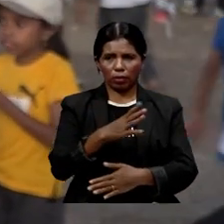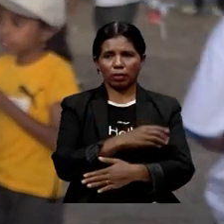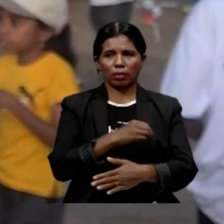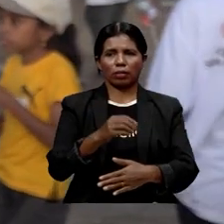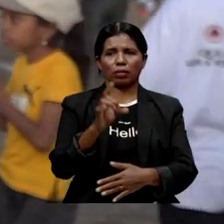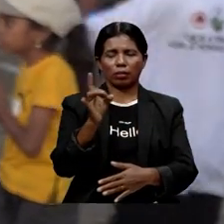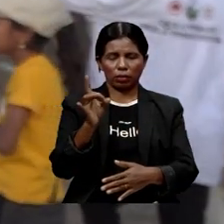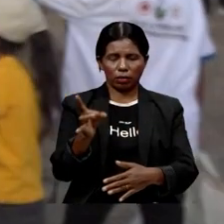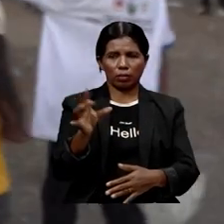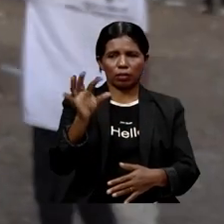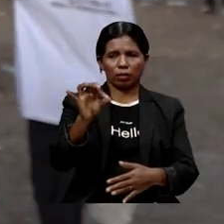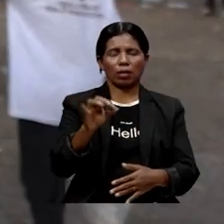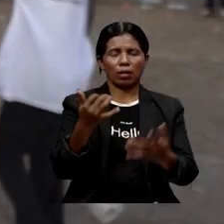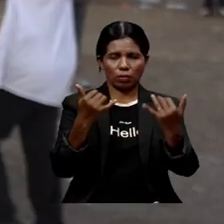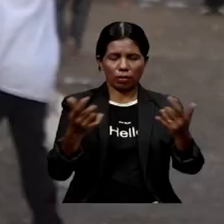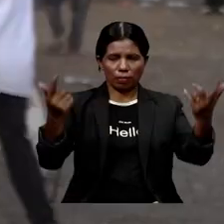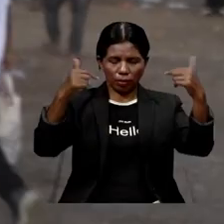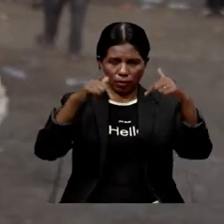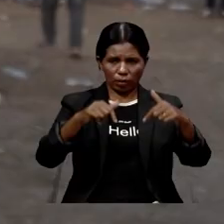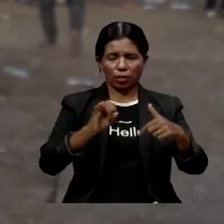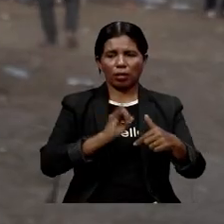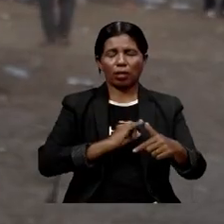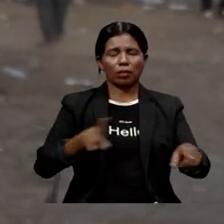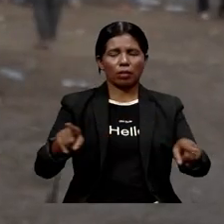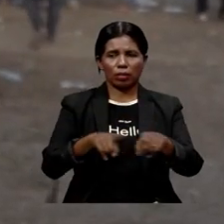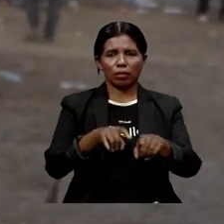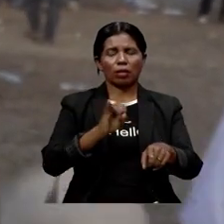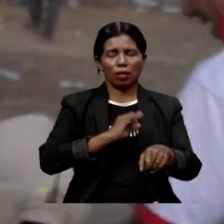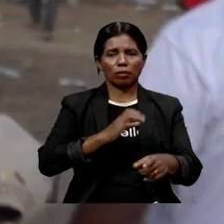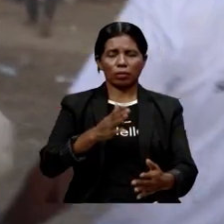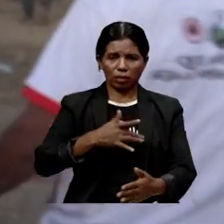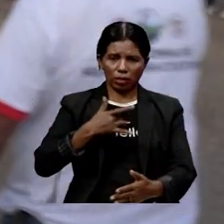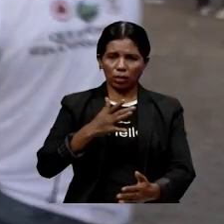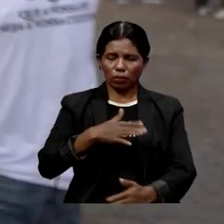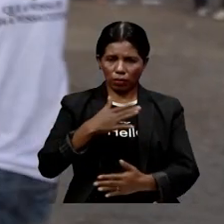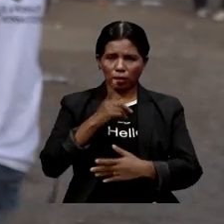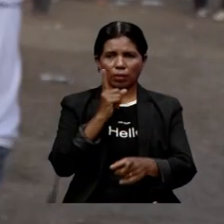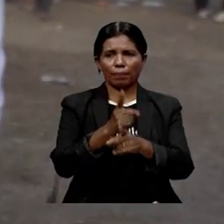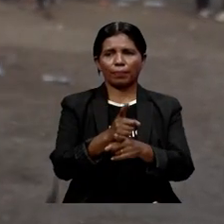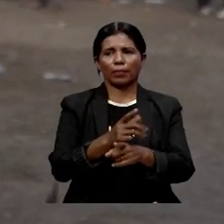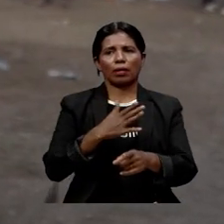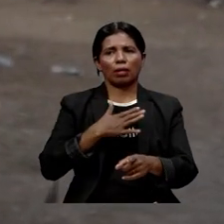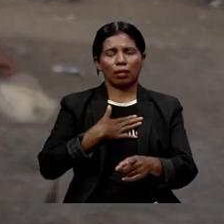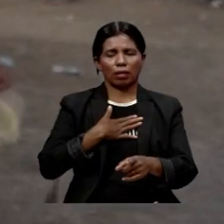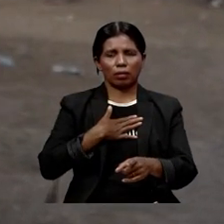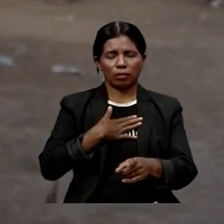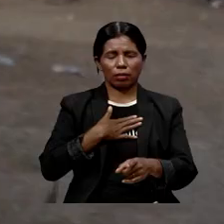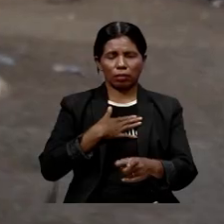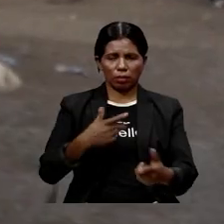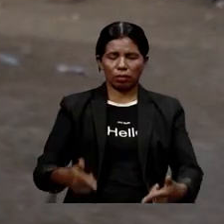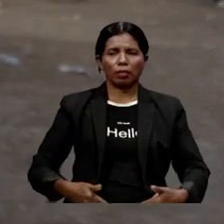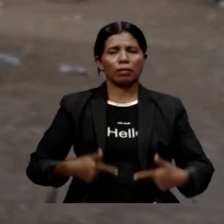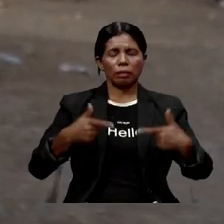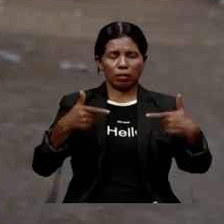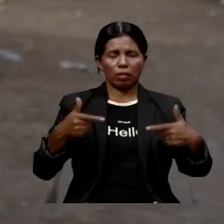89 agora mai tan fali de ne hau no dar serani hau contenti te tebes hau ne vida hau asoro